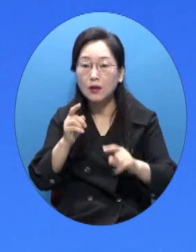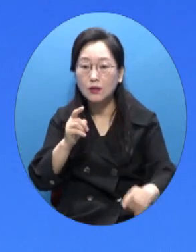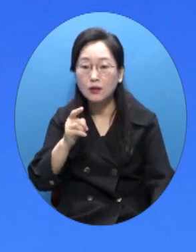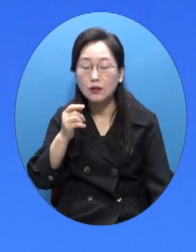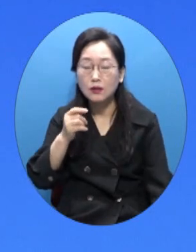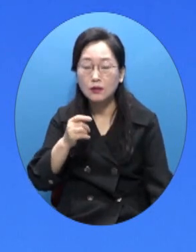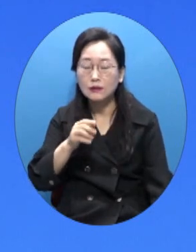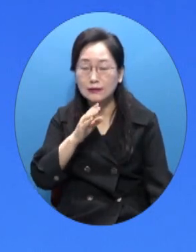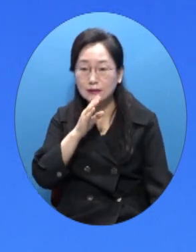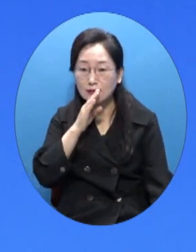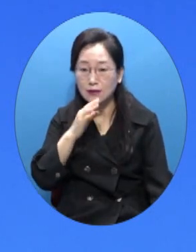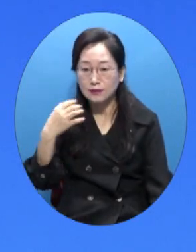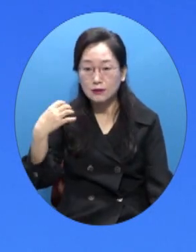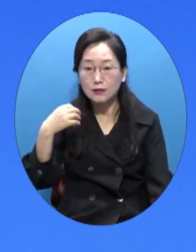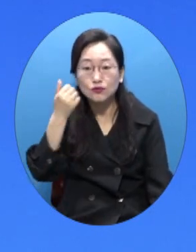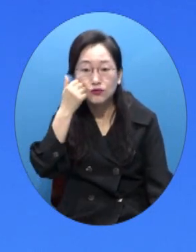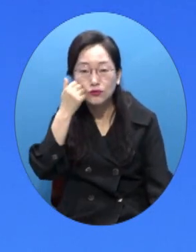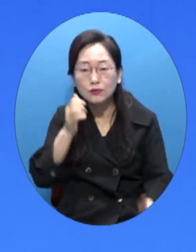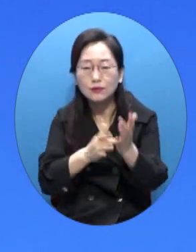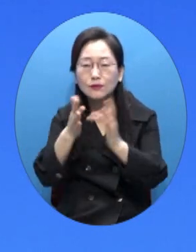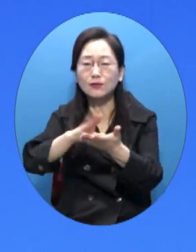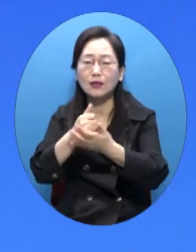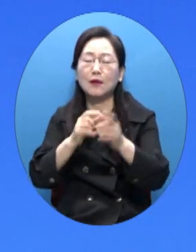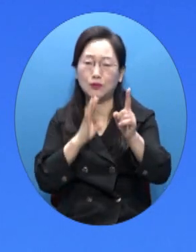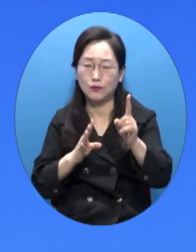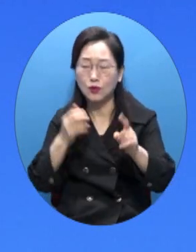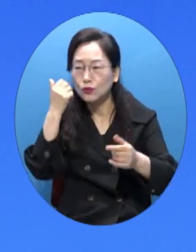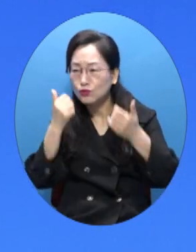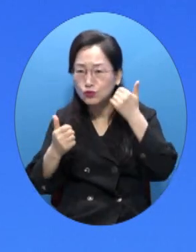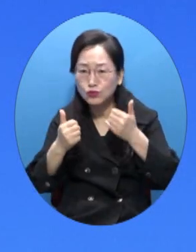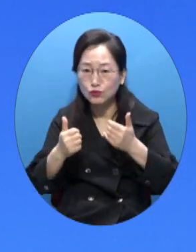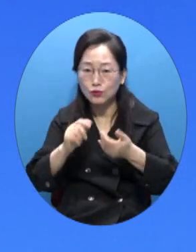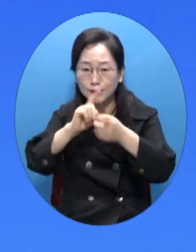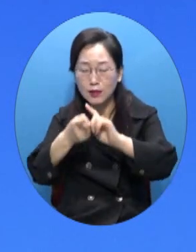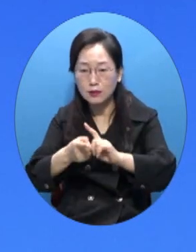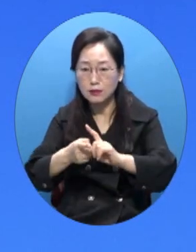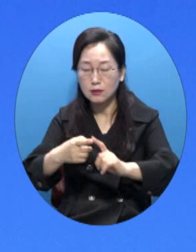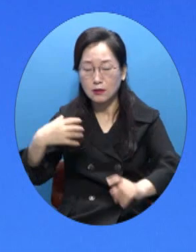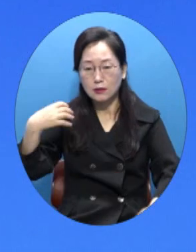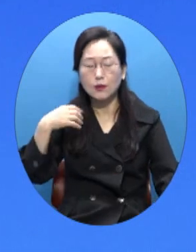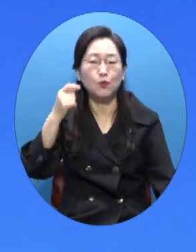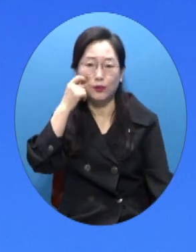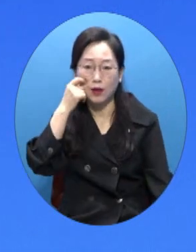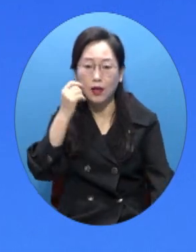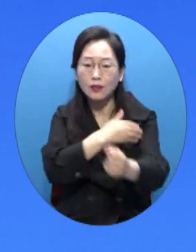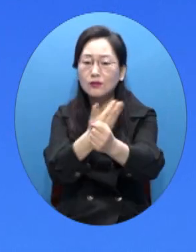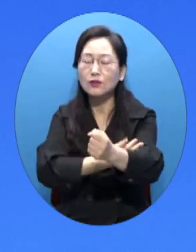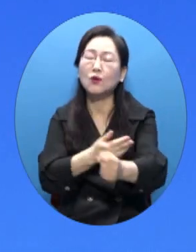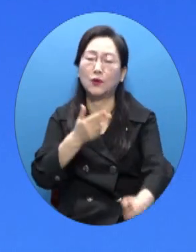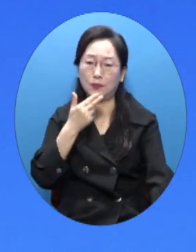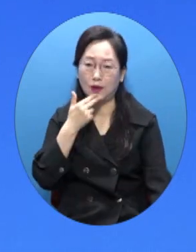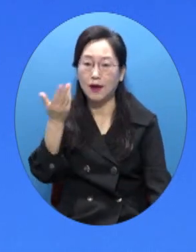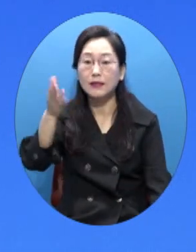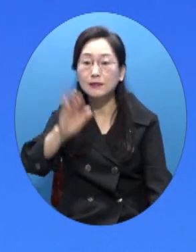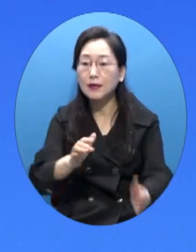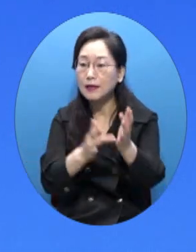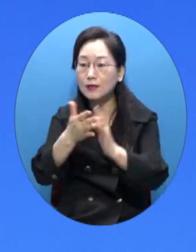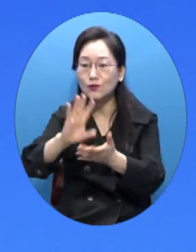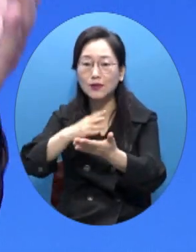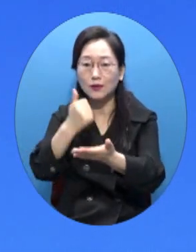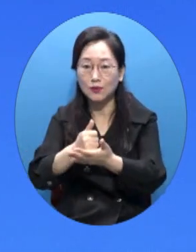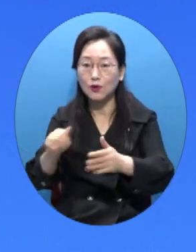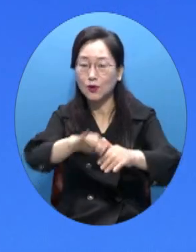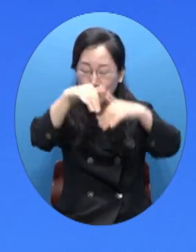분밖에 없습니다. 그 누구도 이와 같은 말씀을 전할 수가 없습니다. 왜? 그런 능력이 없기 때문에. 그러나 우리의 구세주 예수님은